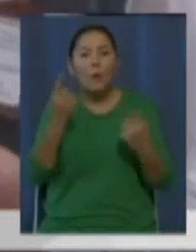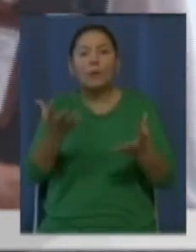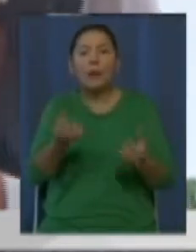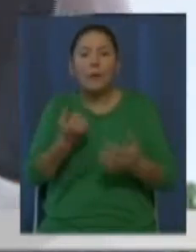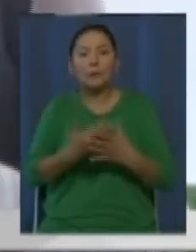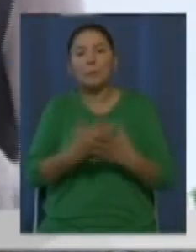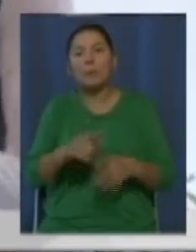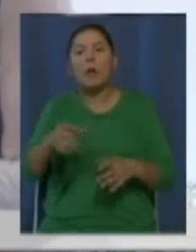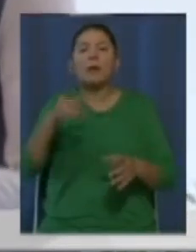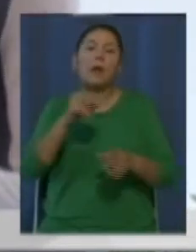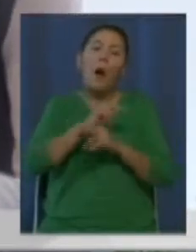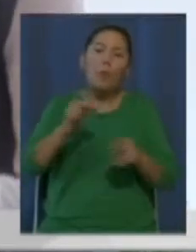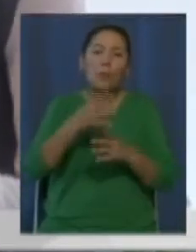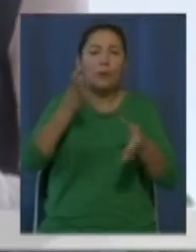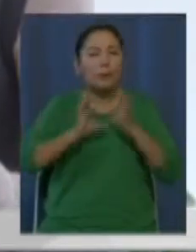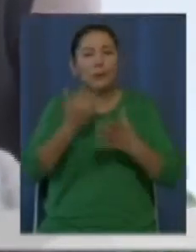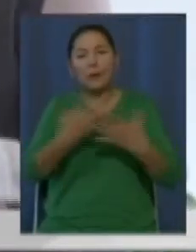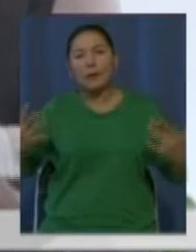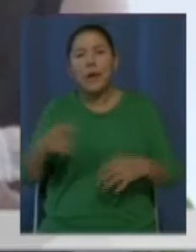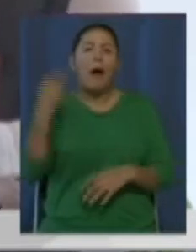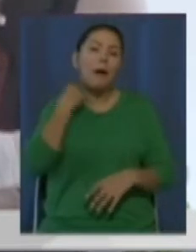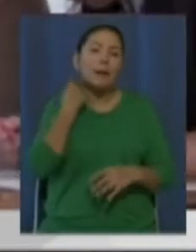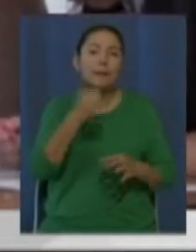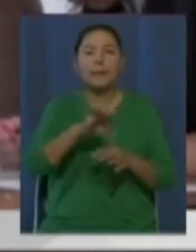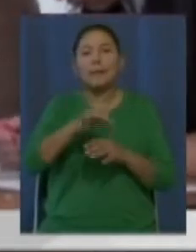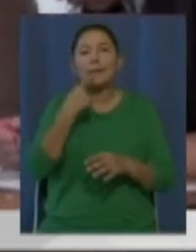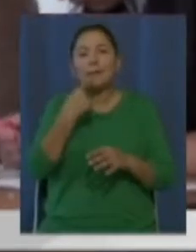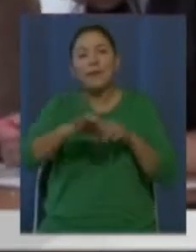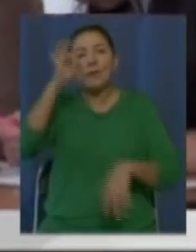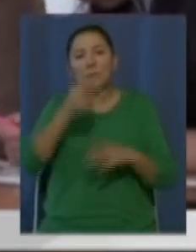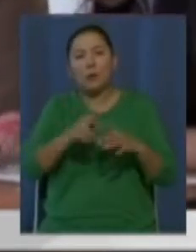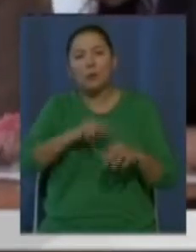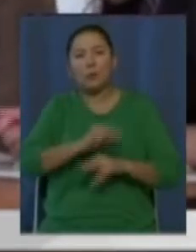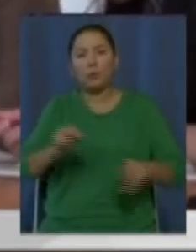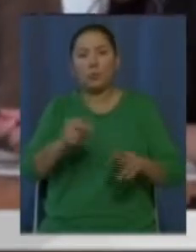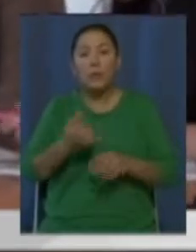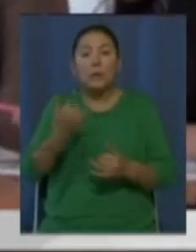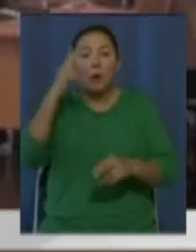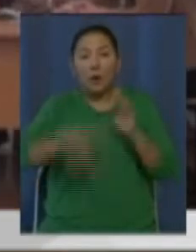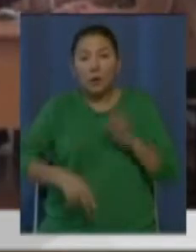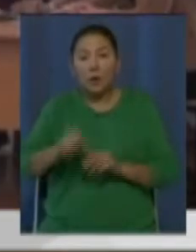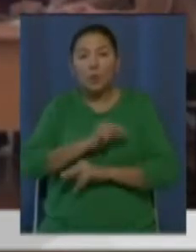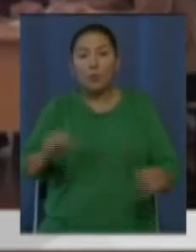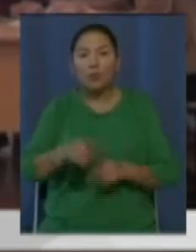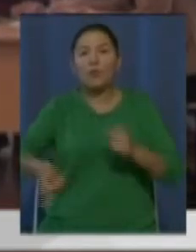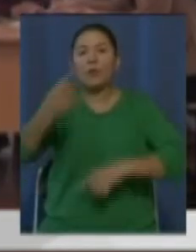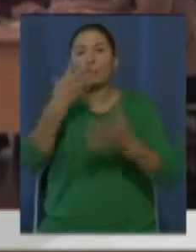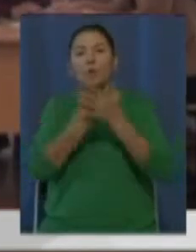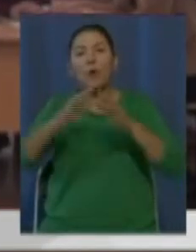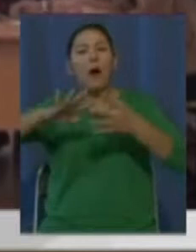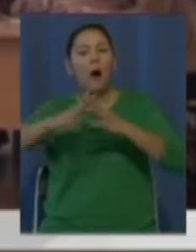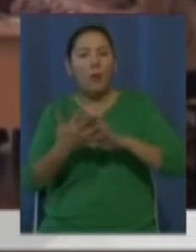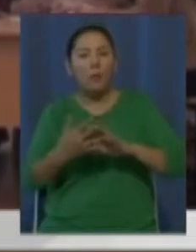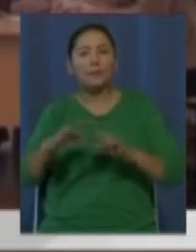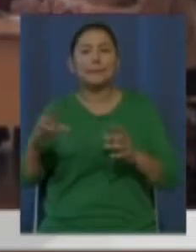бойынша еңбек жолын бастады. Мектепті үздік тамамдаған ол Халел Досмұхамедов атындағы Атырау мемлекеттік университетінің білім грантын жеңіп